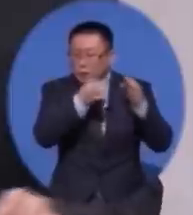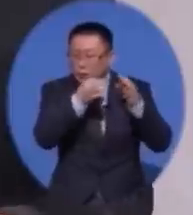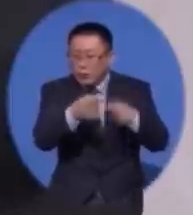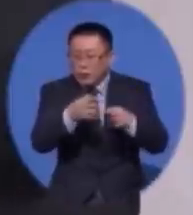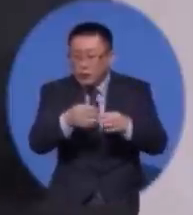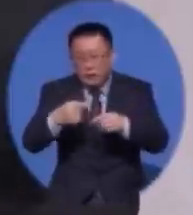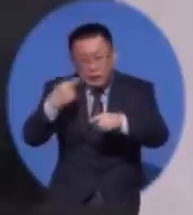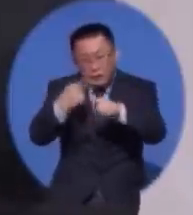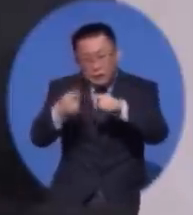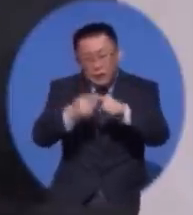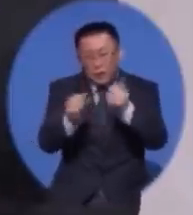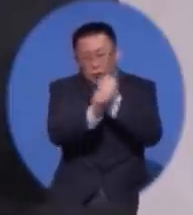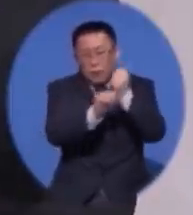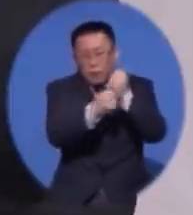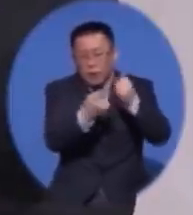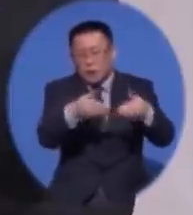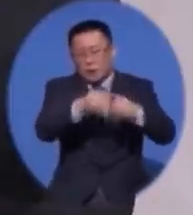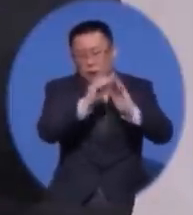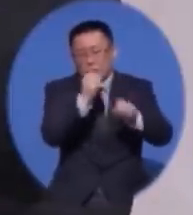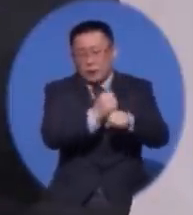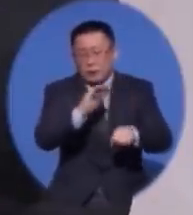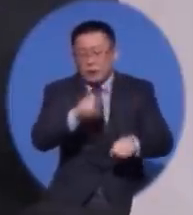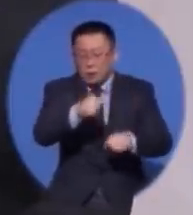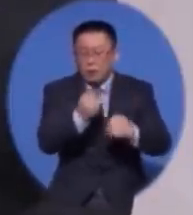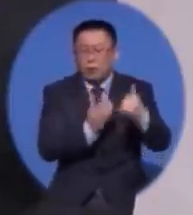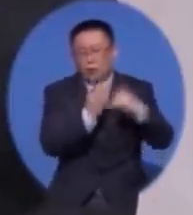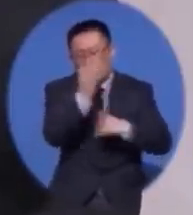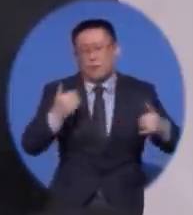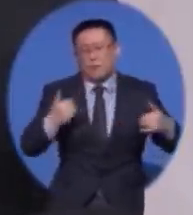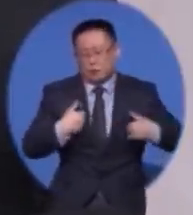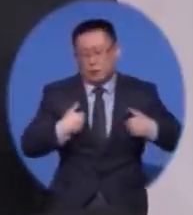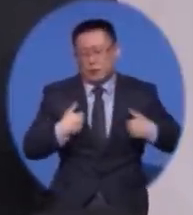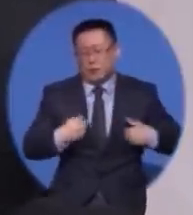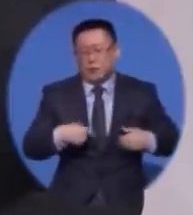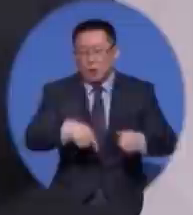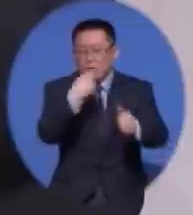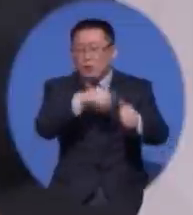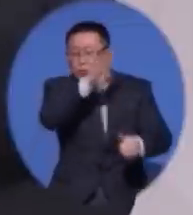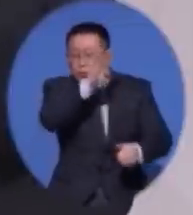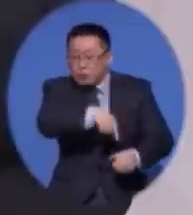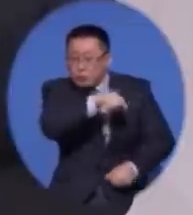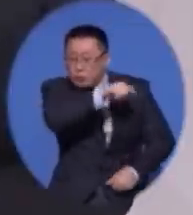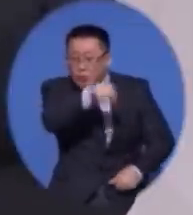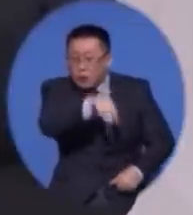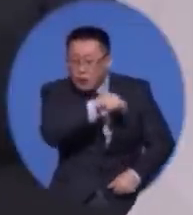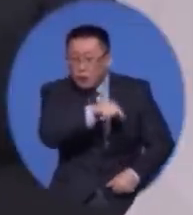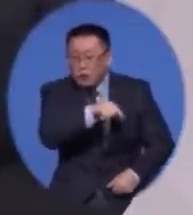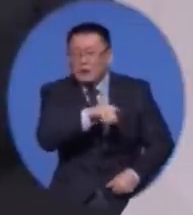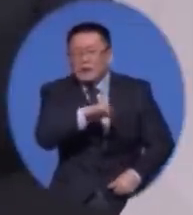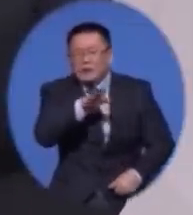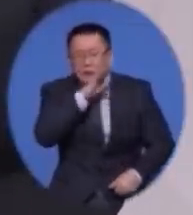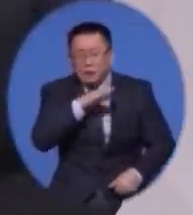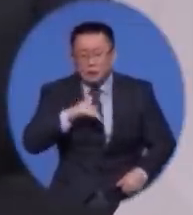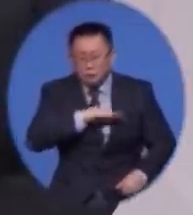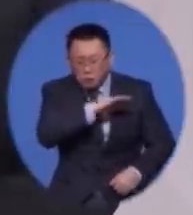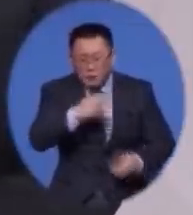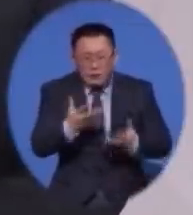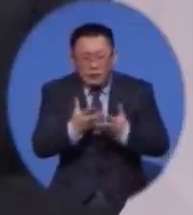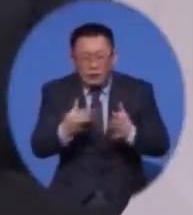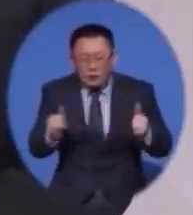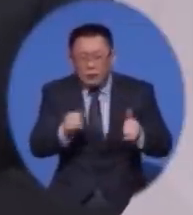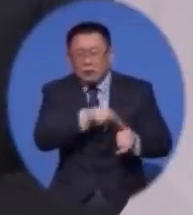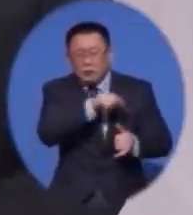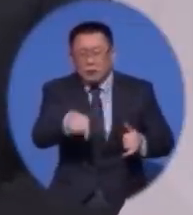무슨 심사가 위원회가 열립니다. 그거를 통과해야 되는데, 교육부에 정말 저하고 우리 직원들이